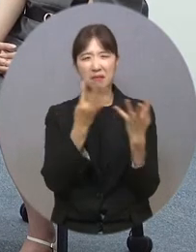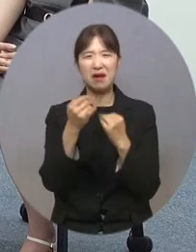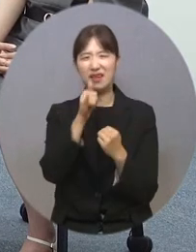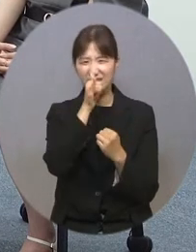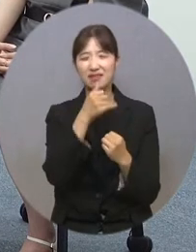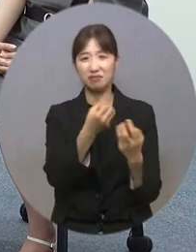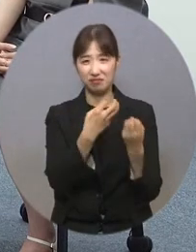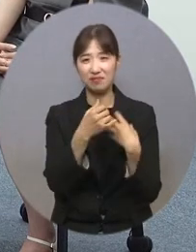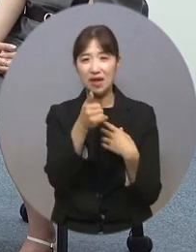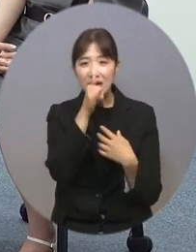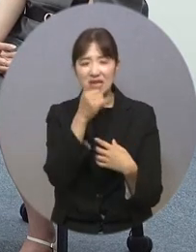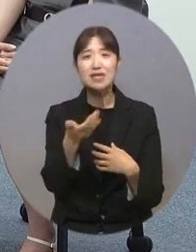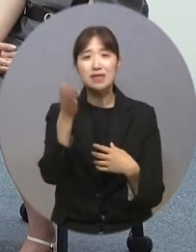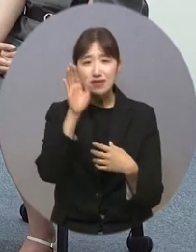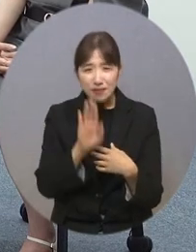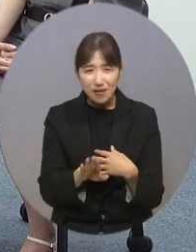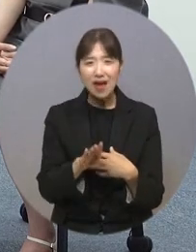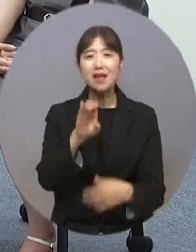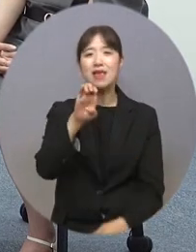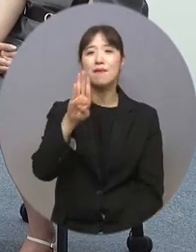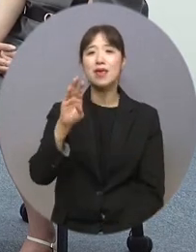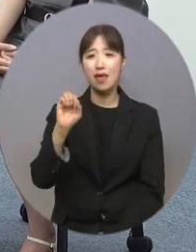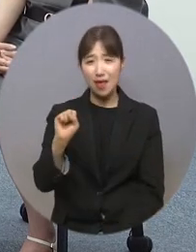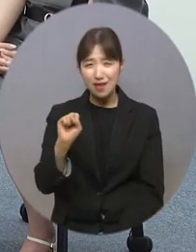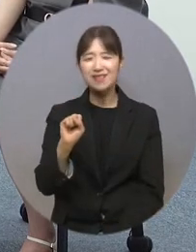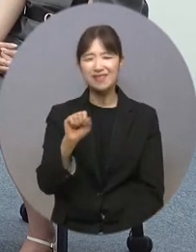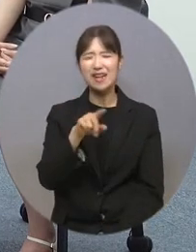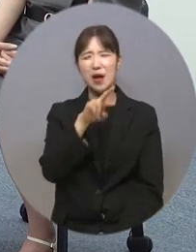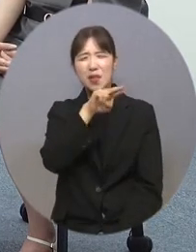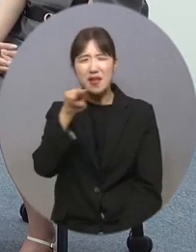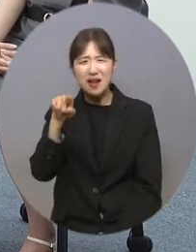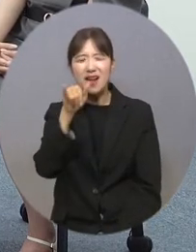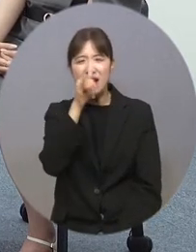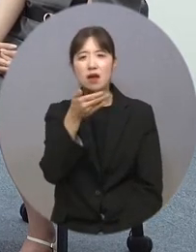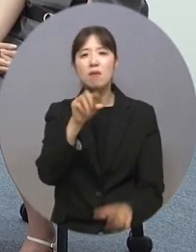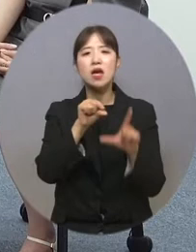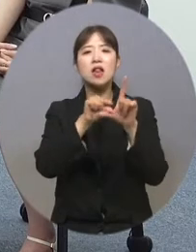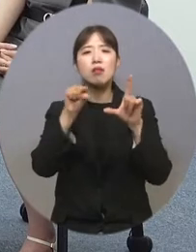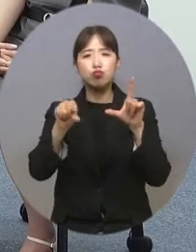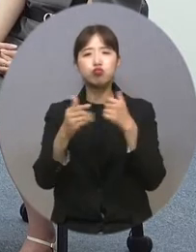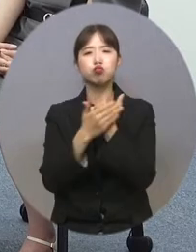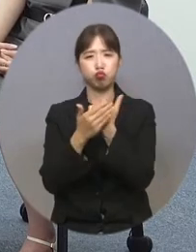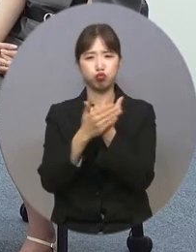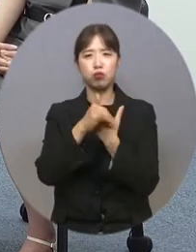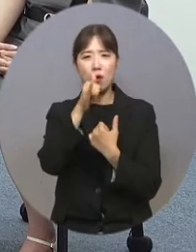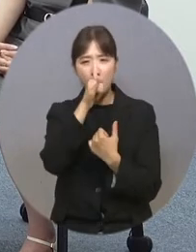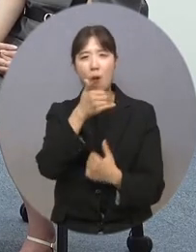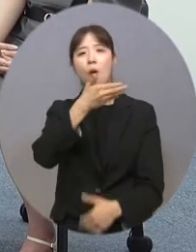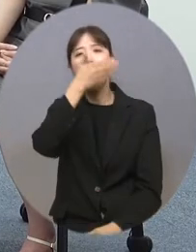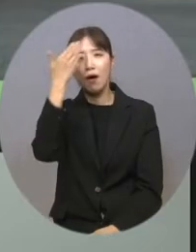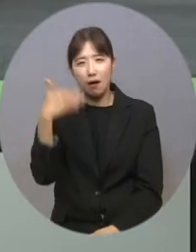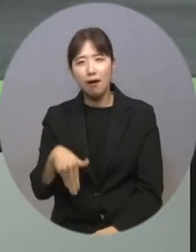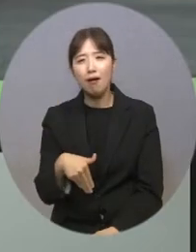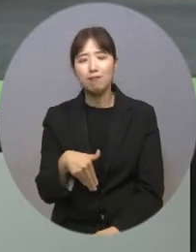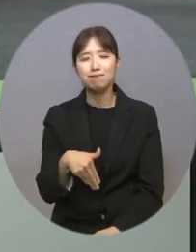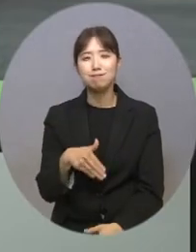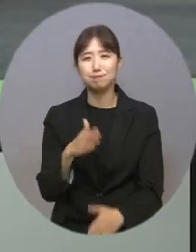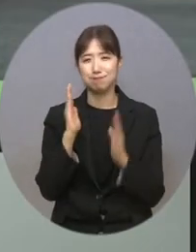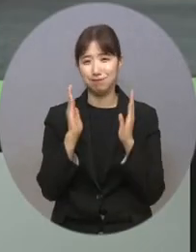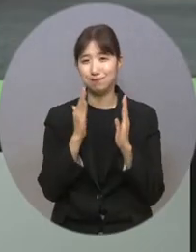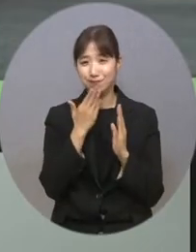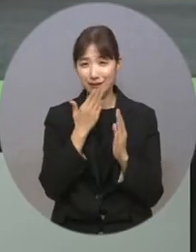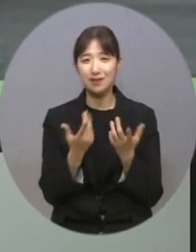많이 하는데 그래도 이 베스가 일부라도 하고 있기 때문에 또 학업을 하신 것 같고 그런 생각이